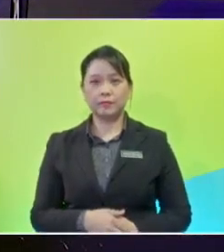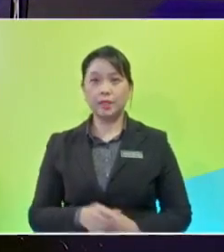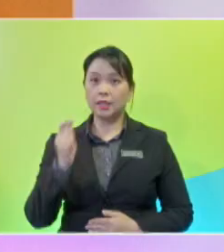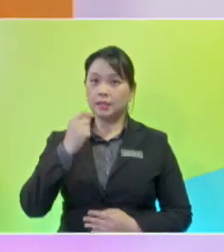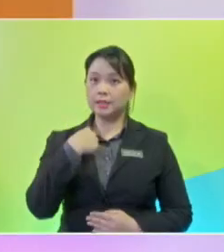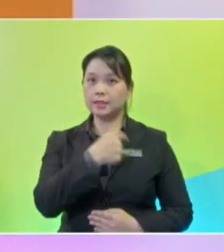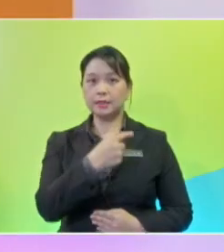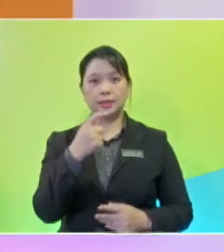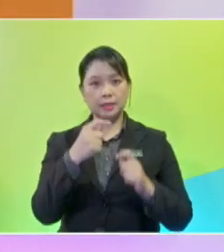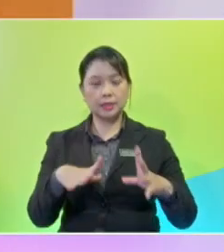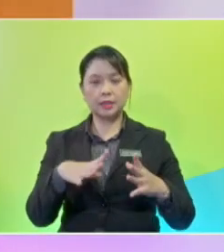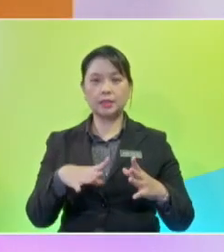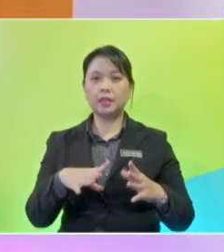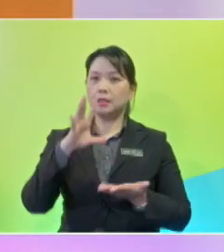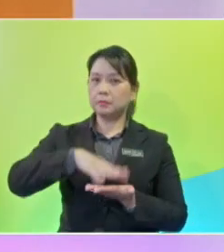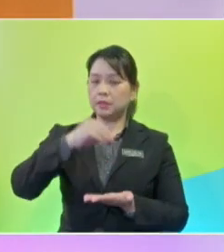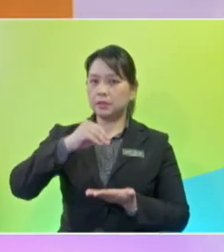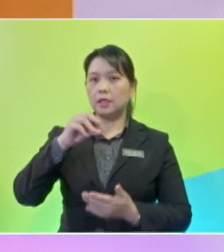sentuh bagian